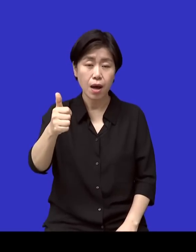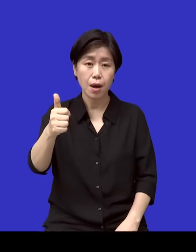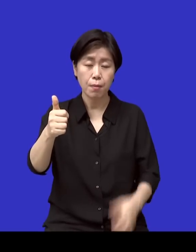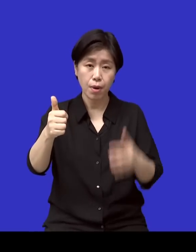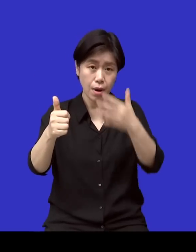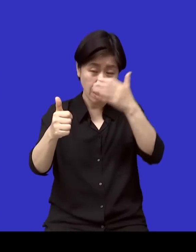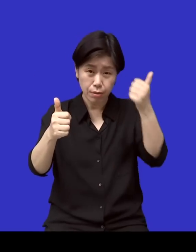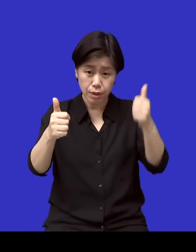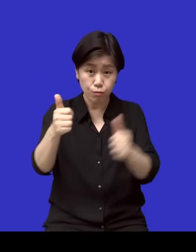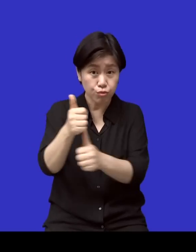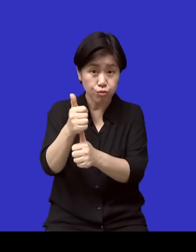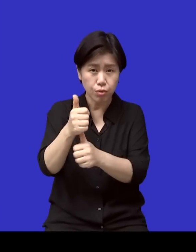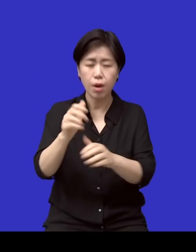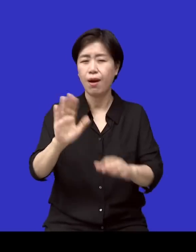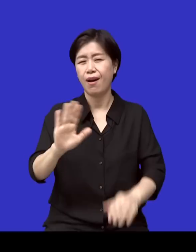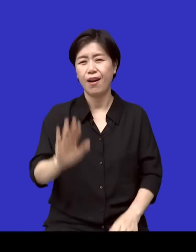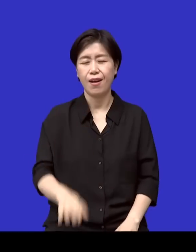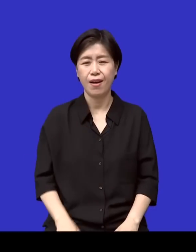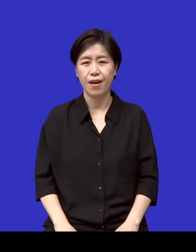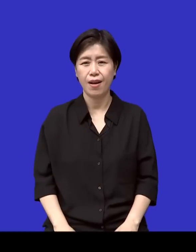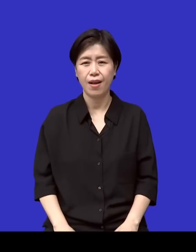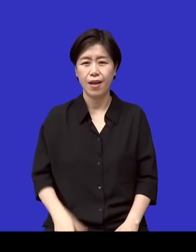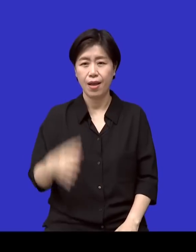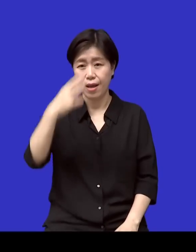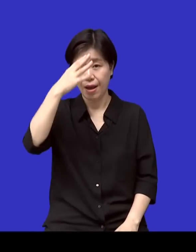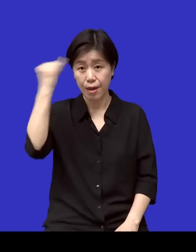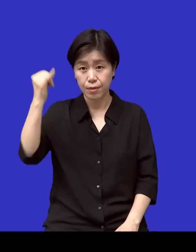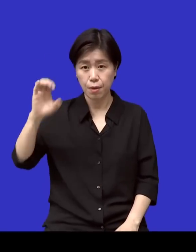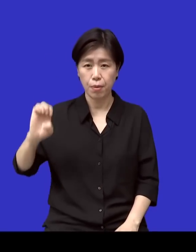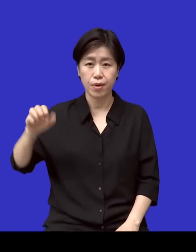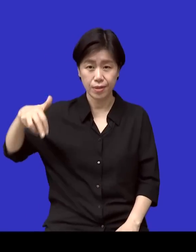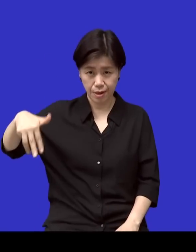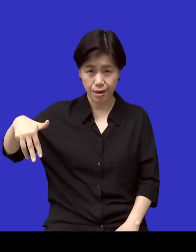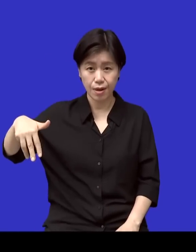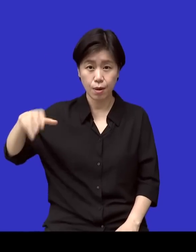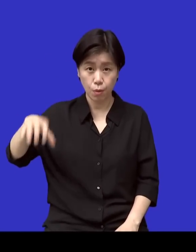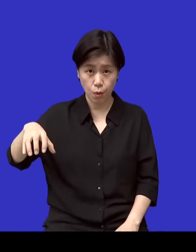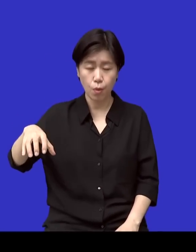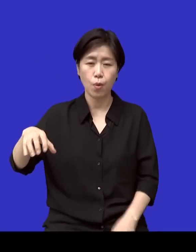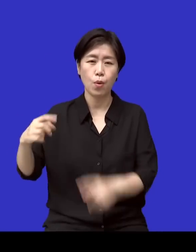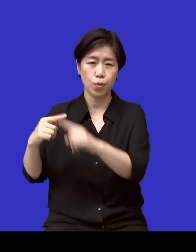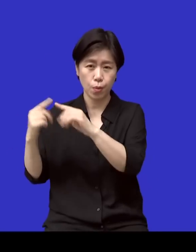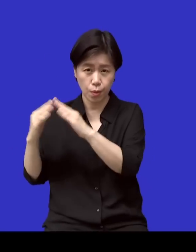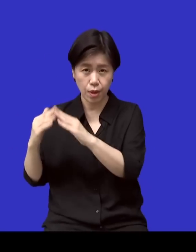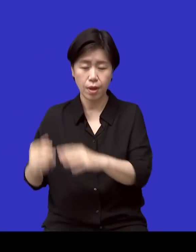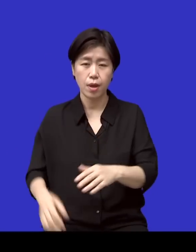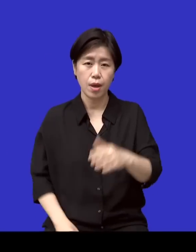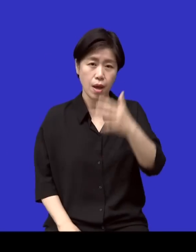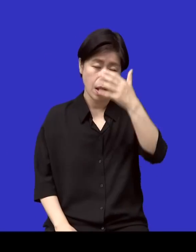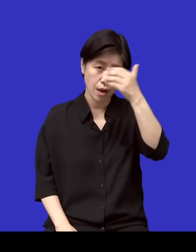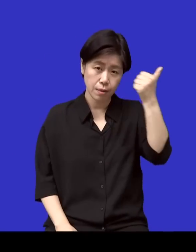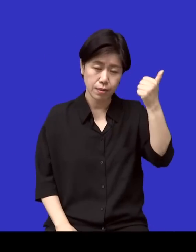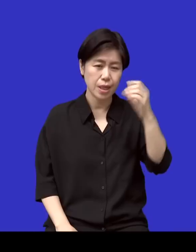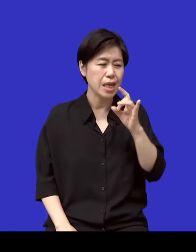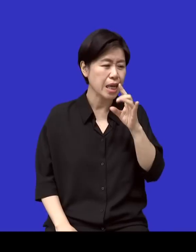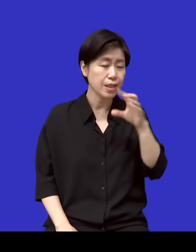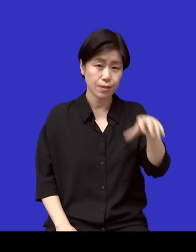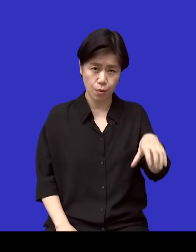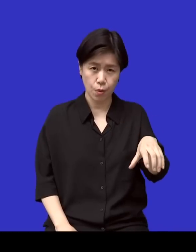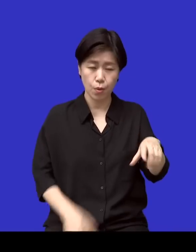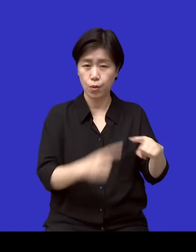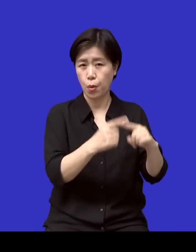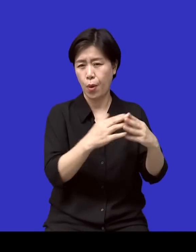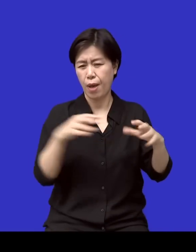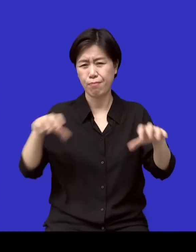강릉에서 목회를 하고 계시고요. 예. 이제 할머니는 평창에서 목회를 하고 계세요. 두 분 다른 데서 어머나. 목회를 하고 계십니다. 아니, 근데